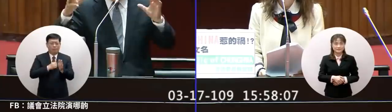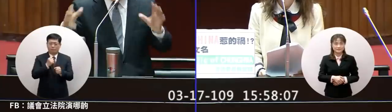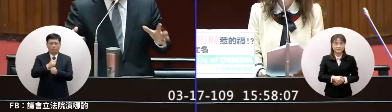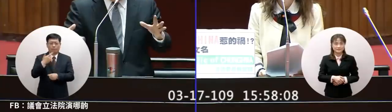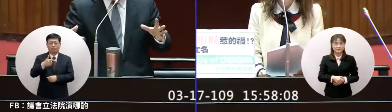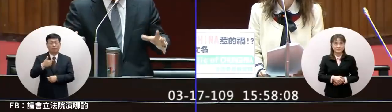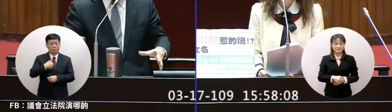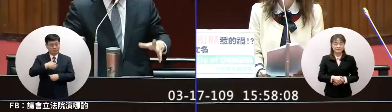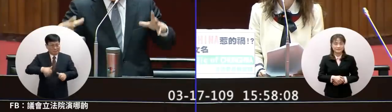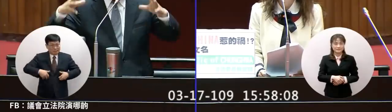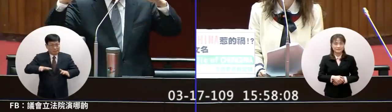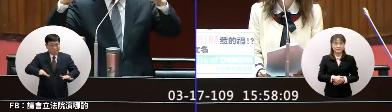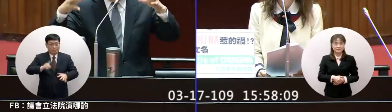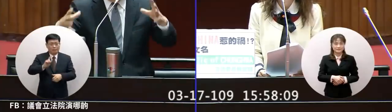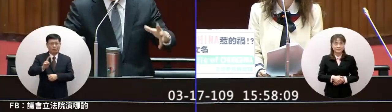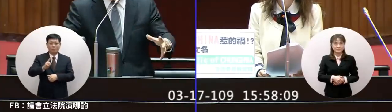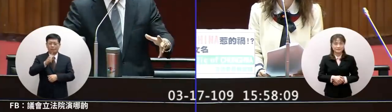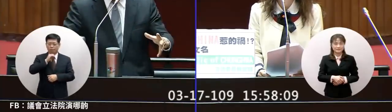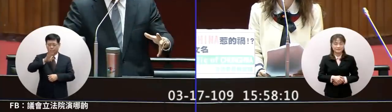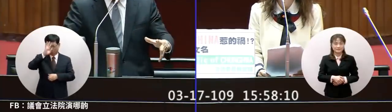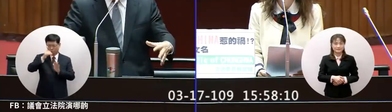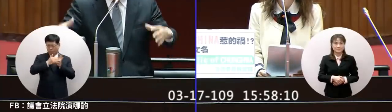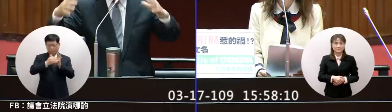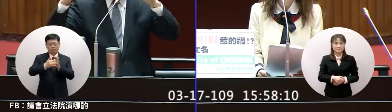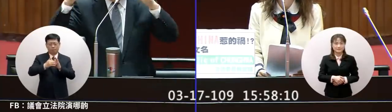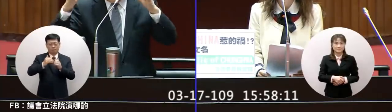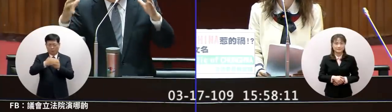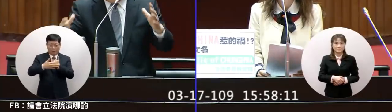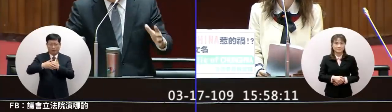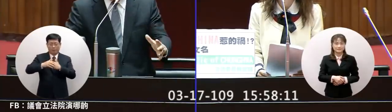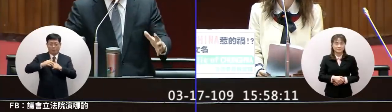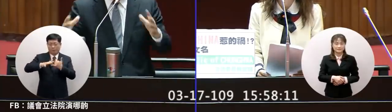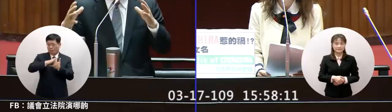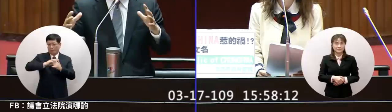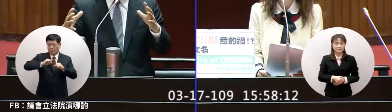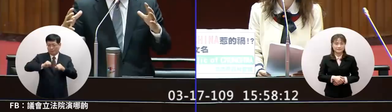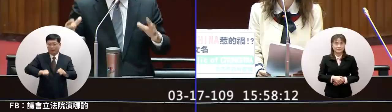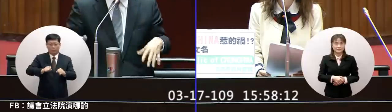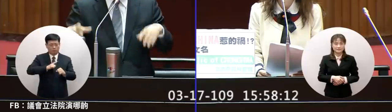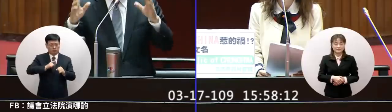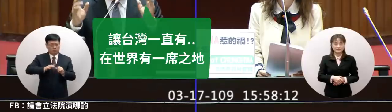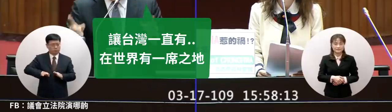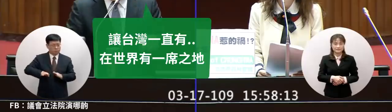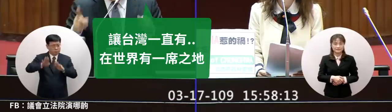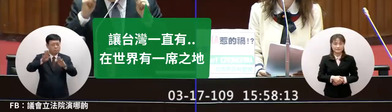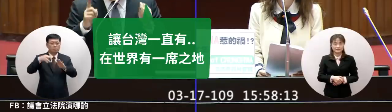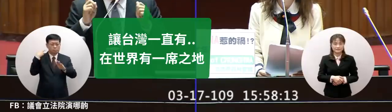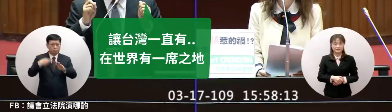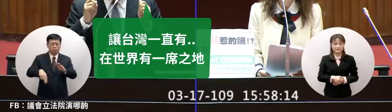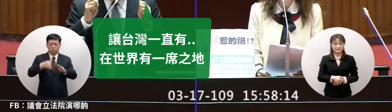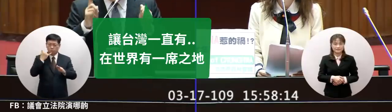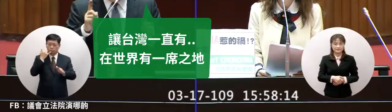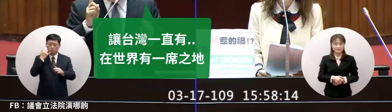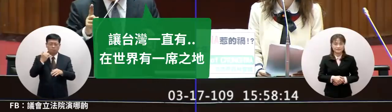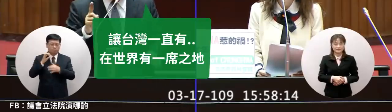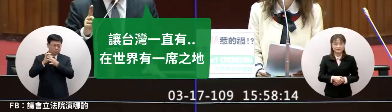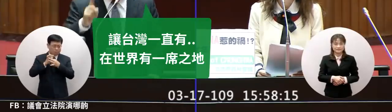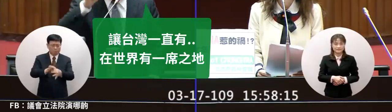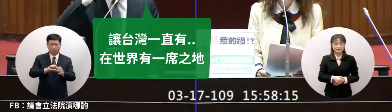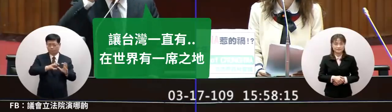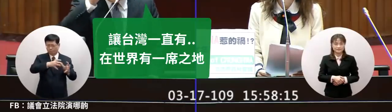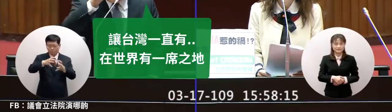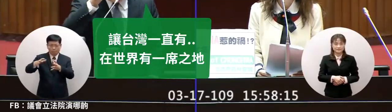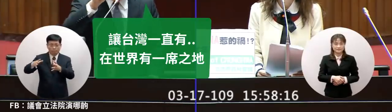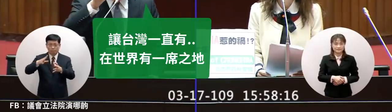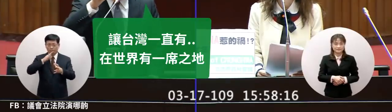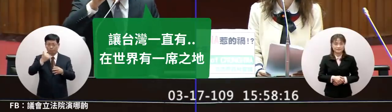啦。现在最要紧是把守护国民健康。让台湾国力发展，让台湾一直有在世界